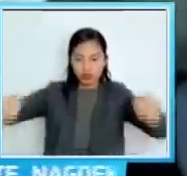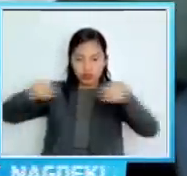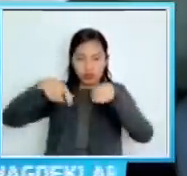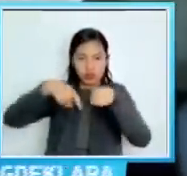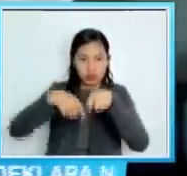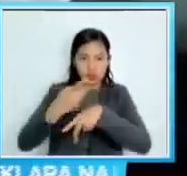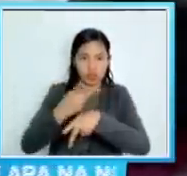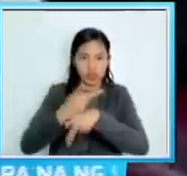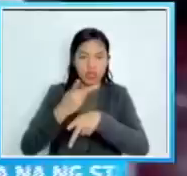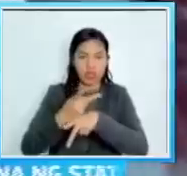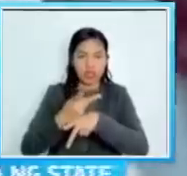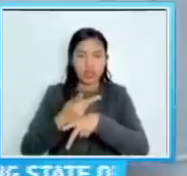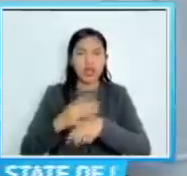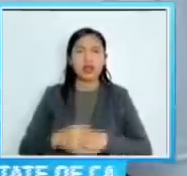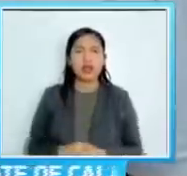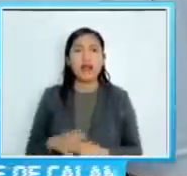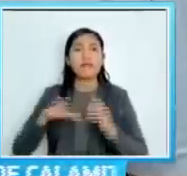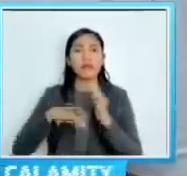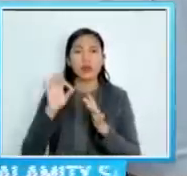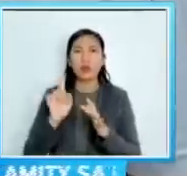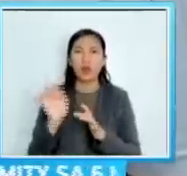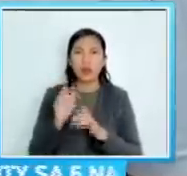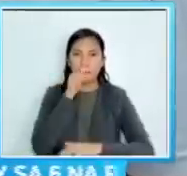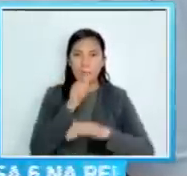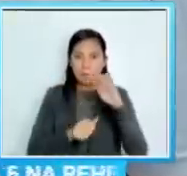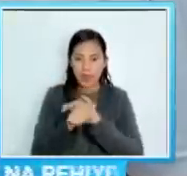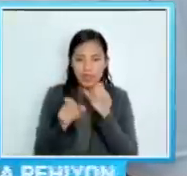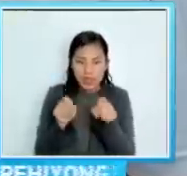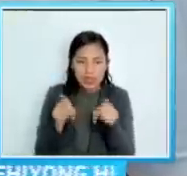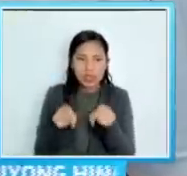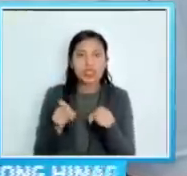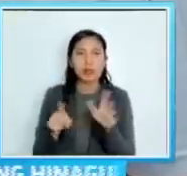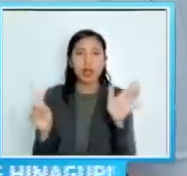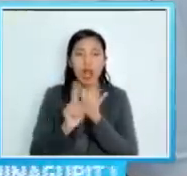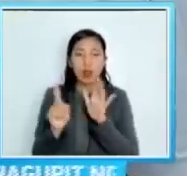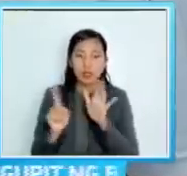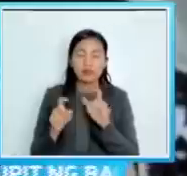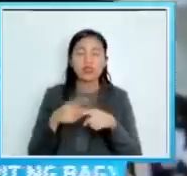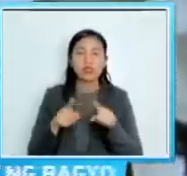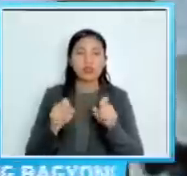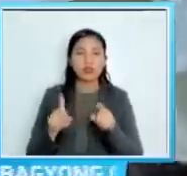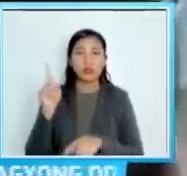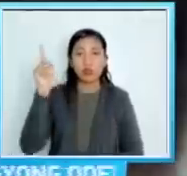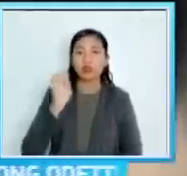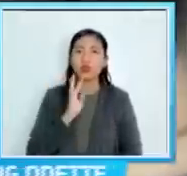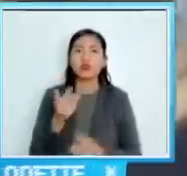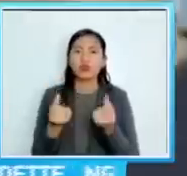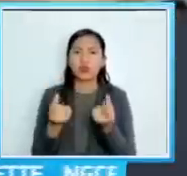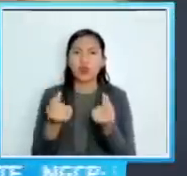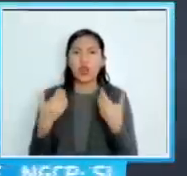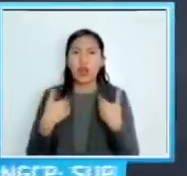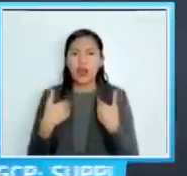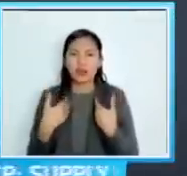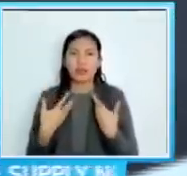ng illegal wildlife trade sa Metro Manila. Unlawful doon sa isang tao or entity mag-possess ng mga wildlife or endangered animals. Kung wala